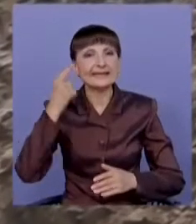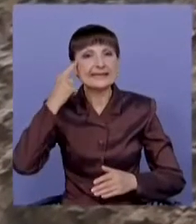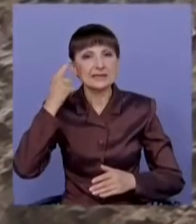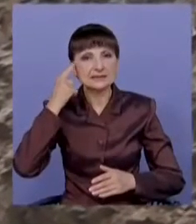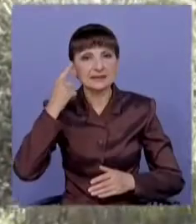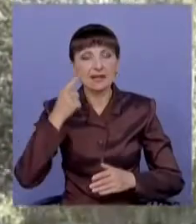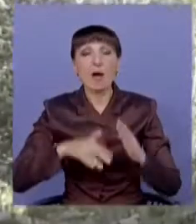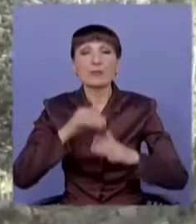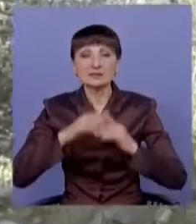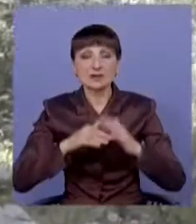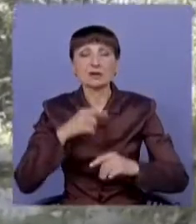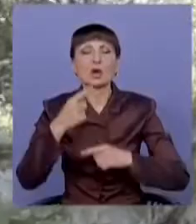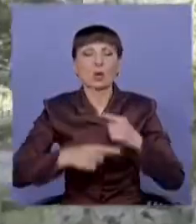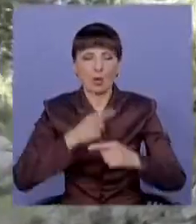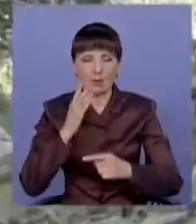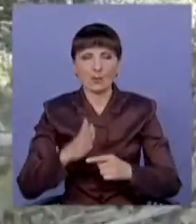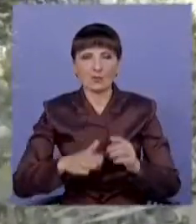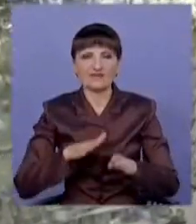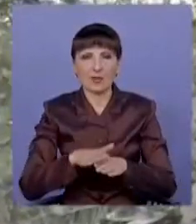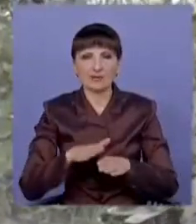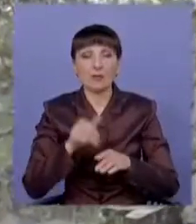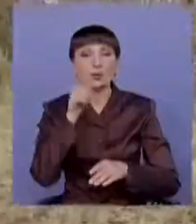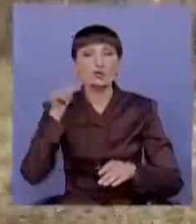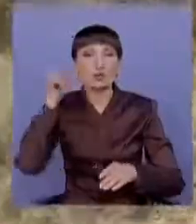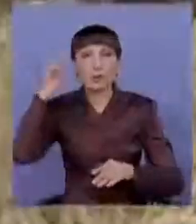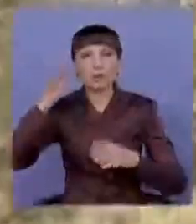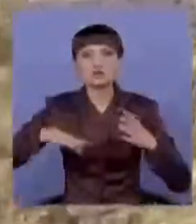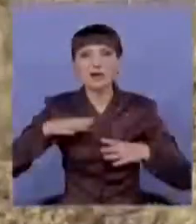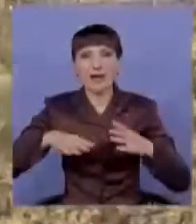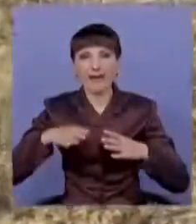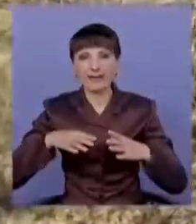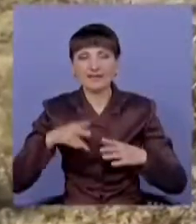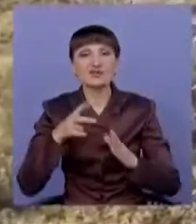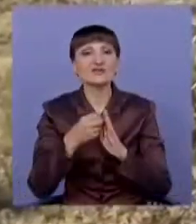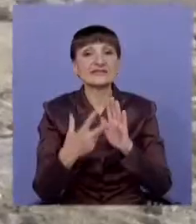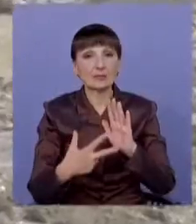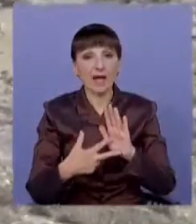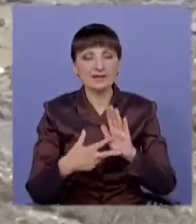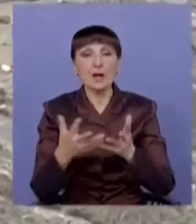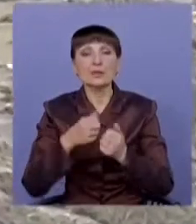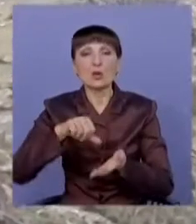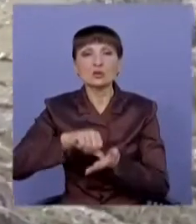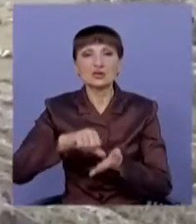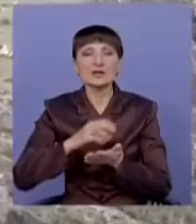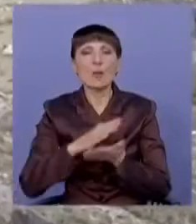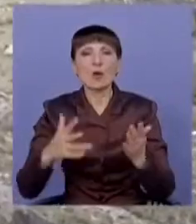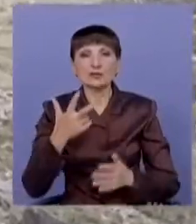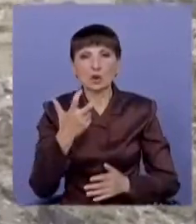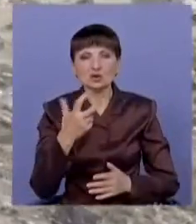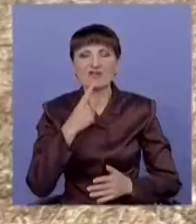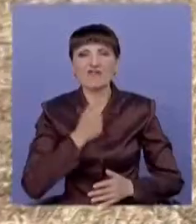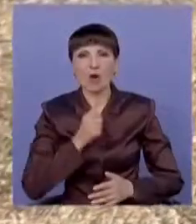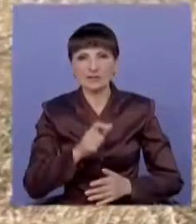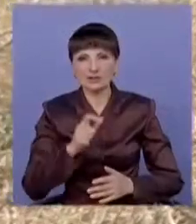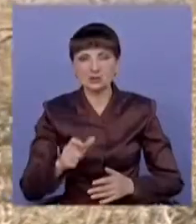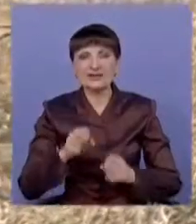Кыргызстана практикуется на регулярной основе. В прошлом году в учении «Анракай-2018» приняли участие более 300